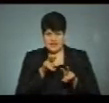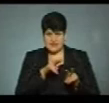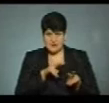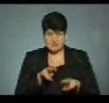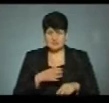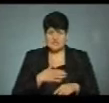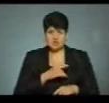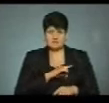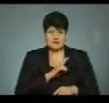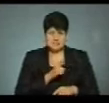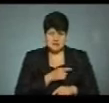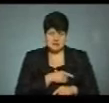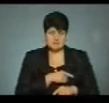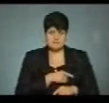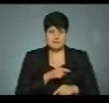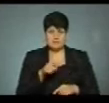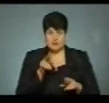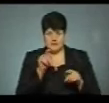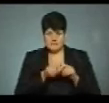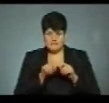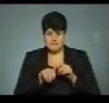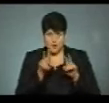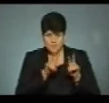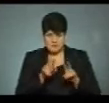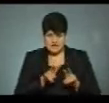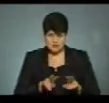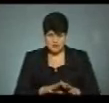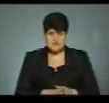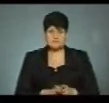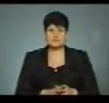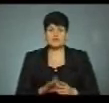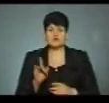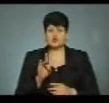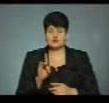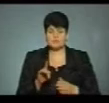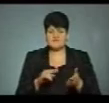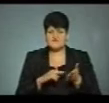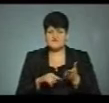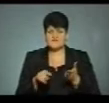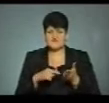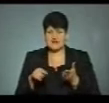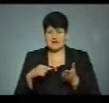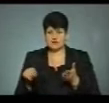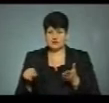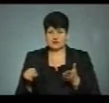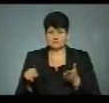Нашими силами вони обстежуються лабораторно, щоб виключити